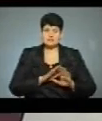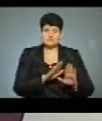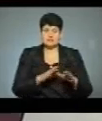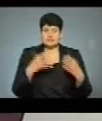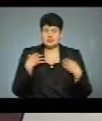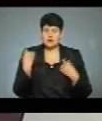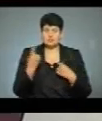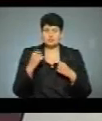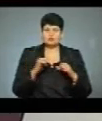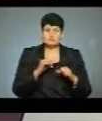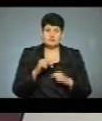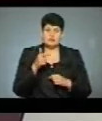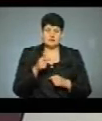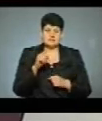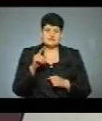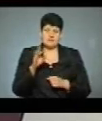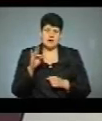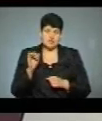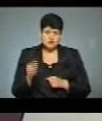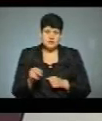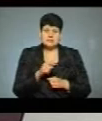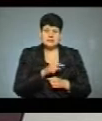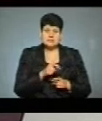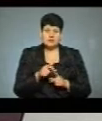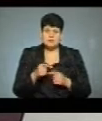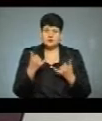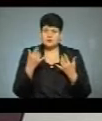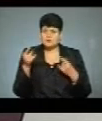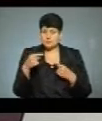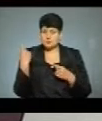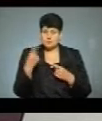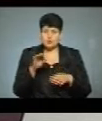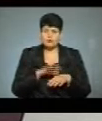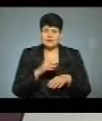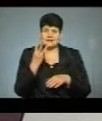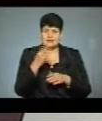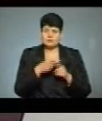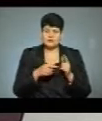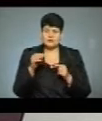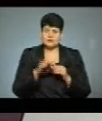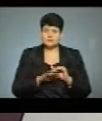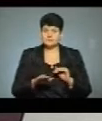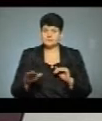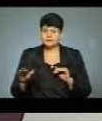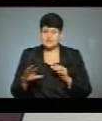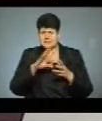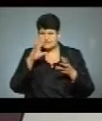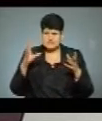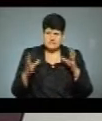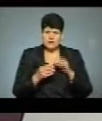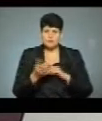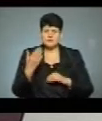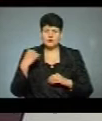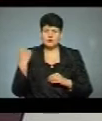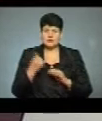обласного управління освіти Ганна Зварич. За її словами, на сьогодні на Тернопільщині хворіє майже 3,5 тисячі учнів. Загалом з минулого